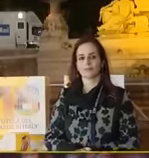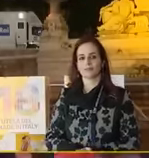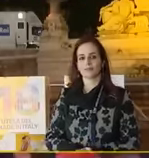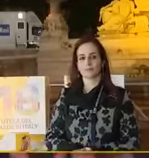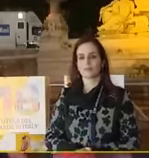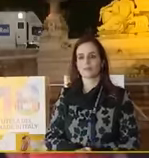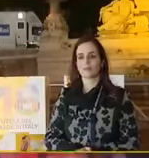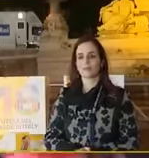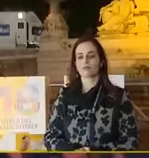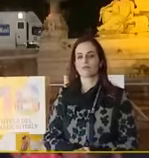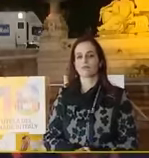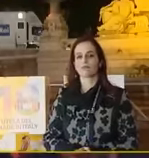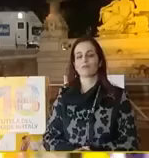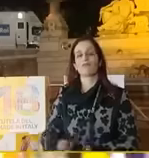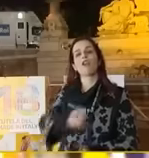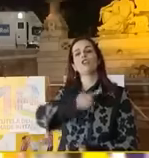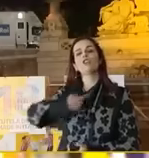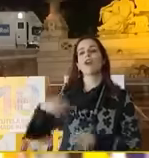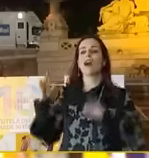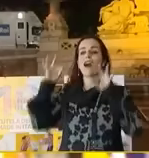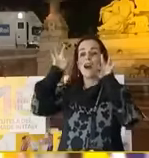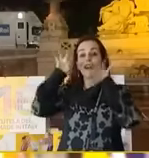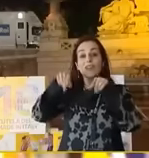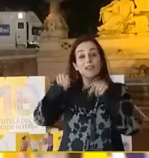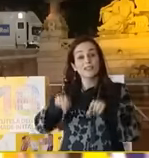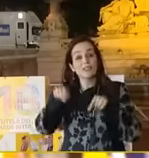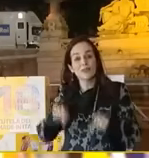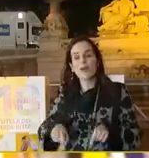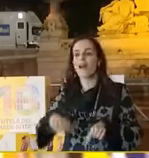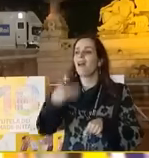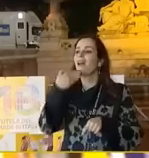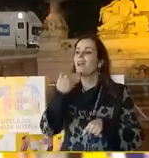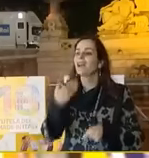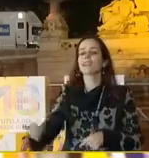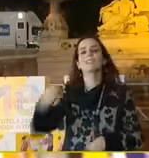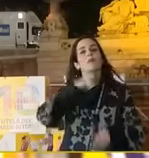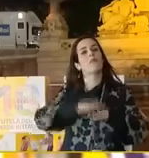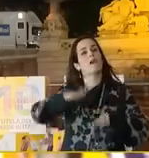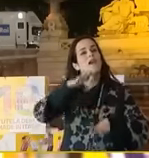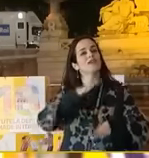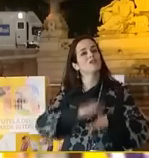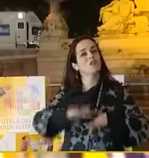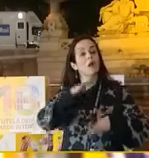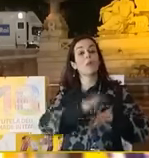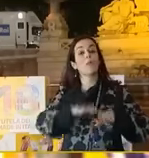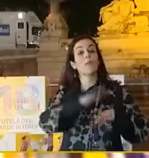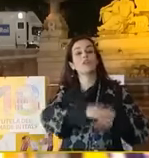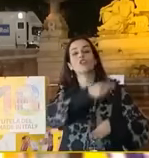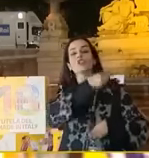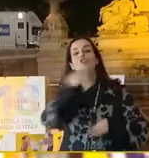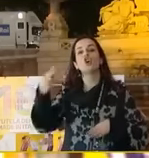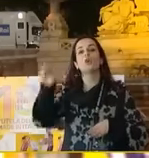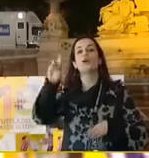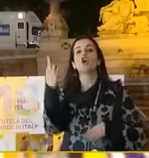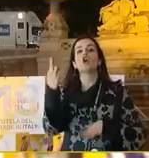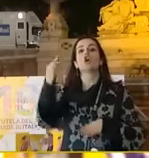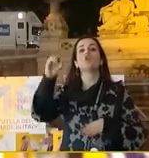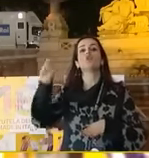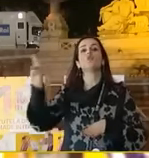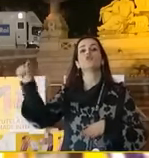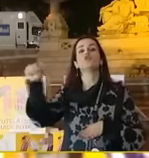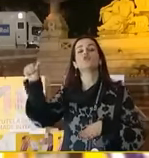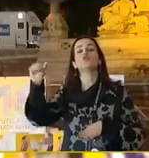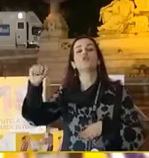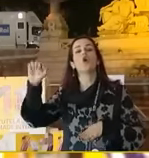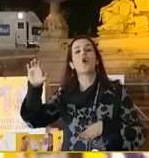Ma siamo riusciti ad arrivare a questo punto grazie a un metodo che abbiamo chiamato Rousseau, che oggi ci chiedono